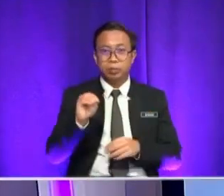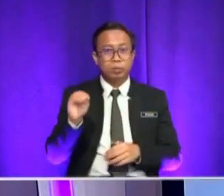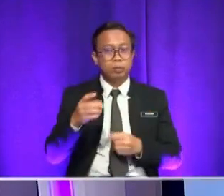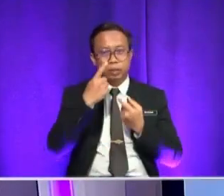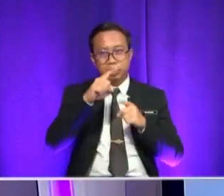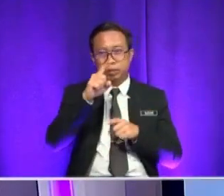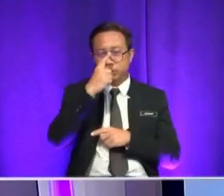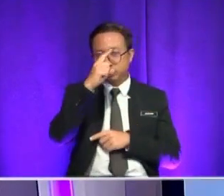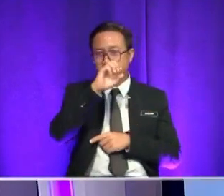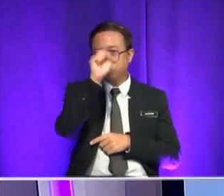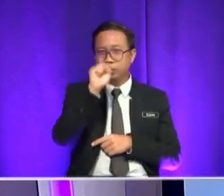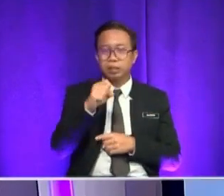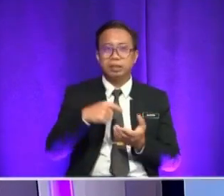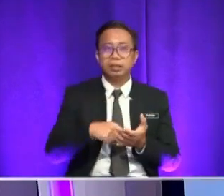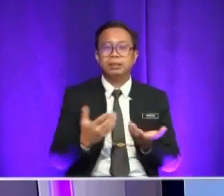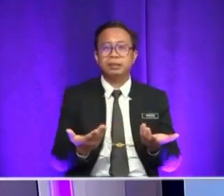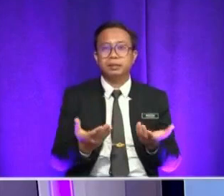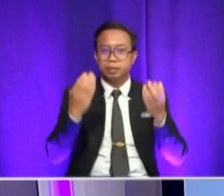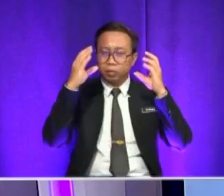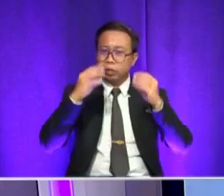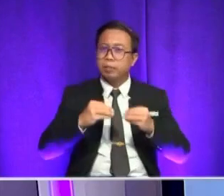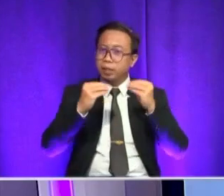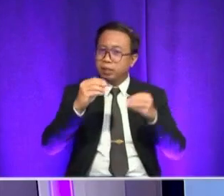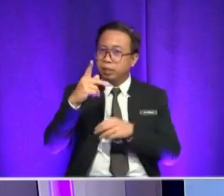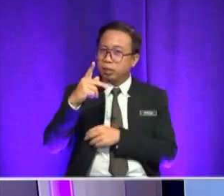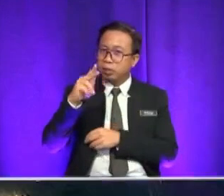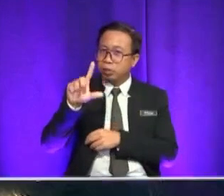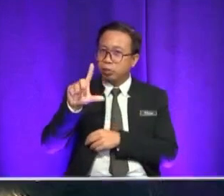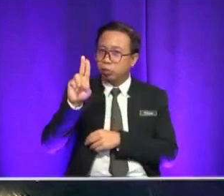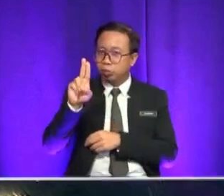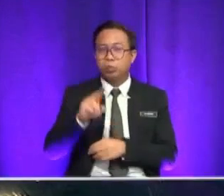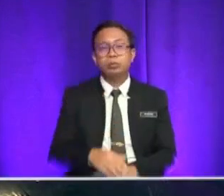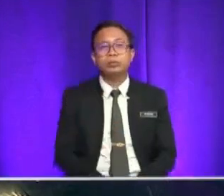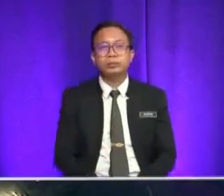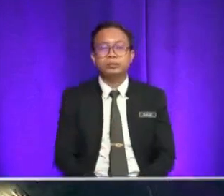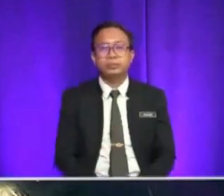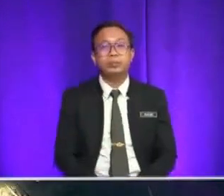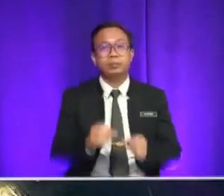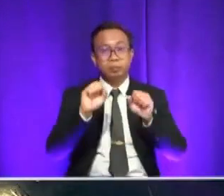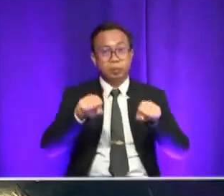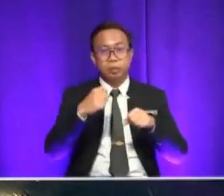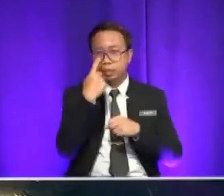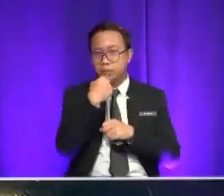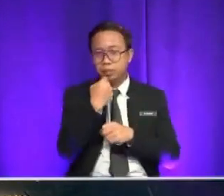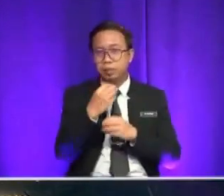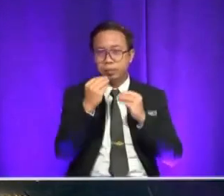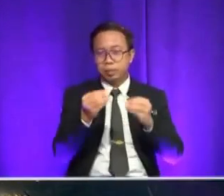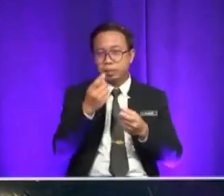untuk soalan ni. Ada siapa nak jawab? Tadi cikgu ada bagi clue dah sebenarnya. Betul. Boleh siapa bagi jawapan kat